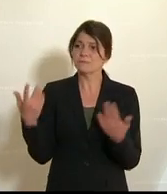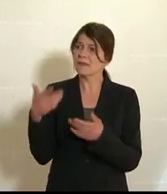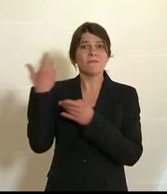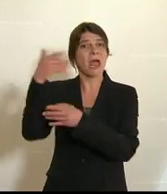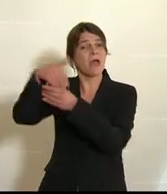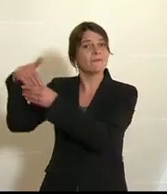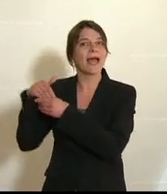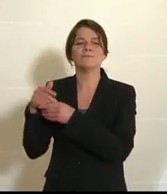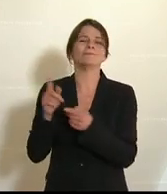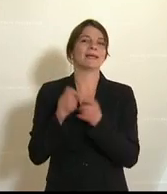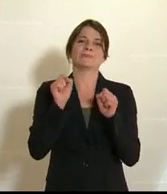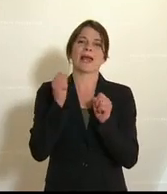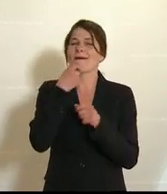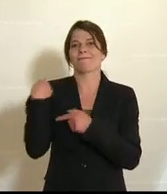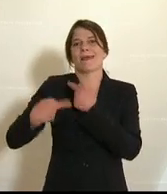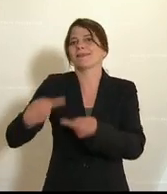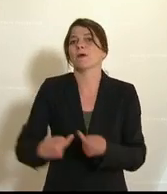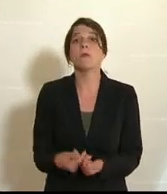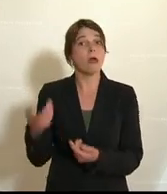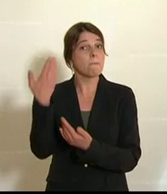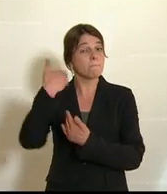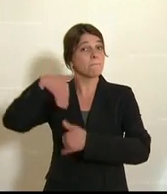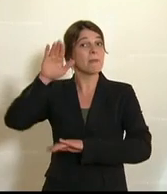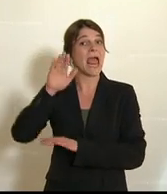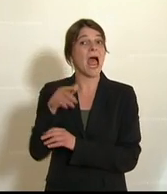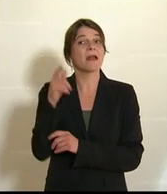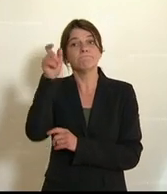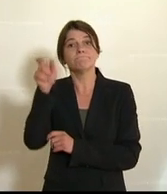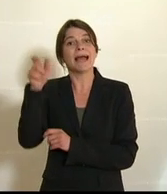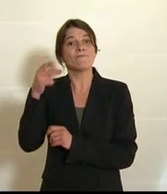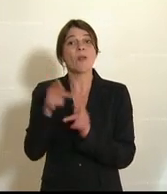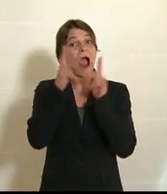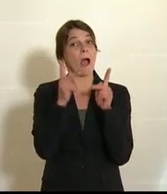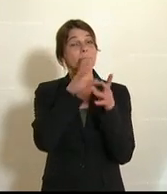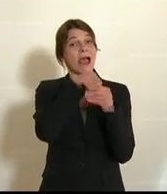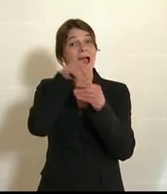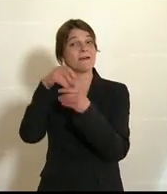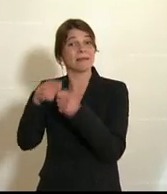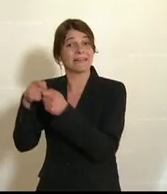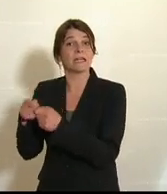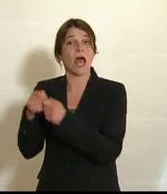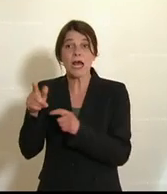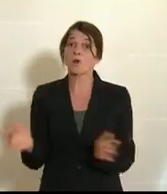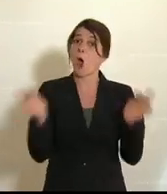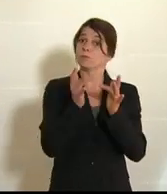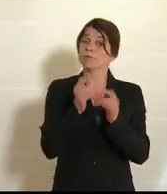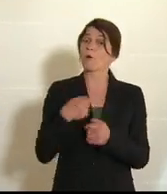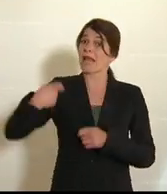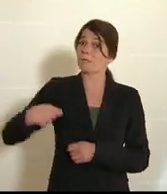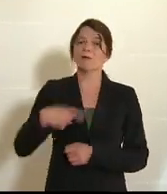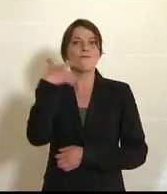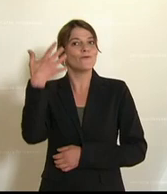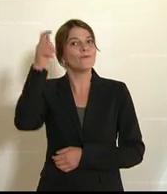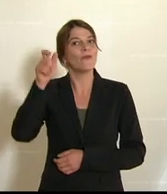ist nach guter alter Tradition. Da sitzen mehr Kämmerer drinnen als Oppositionsabgeordnete, nämlich 5 von den